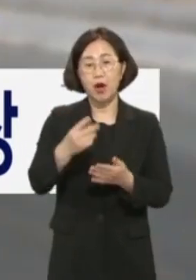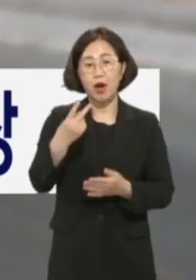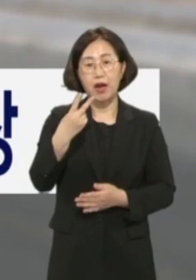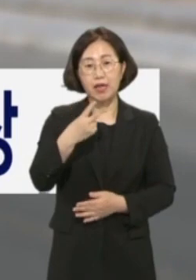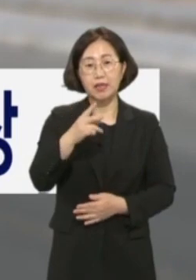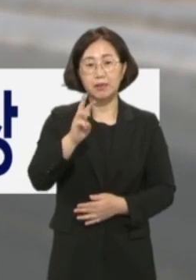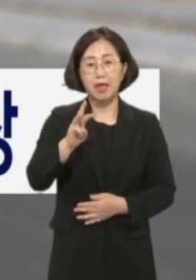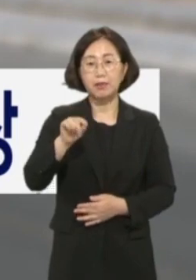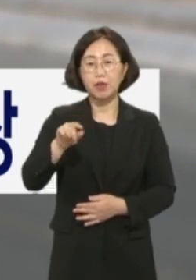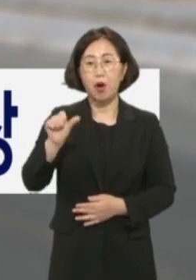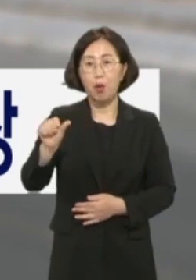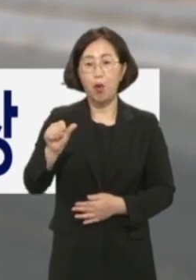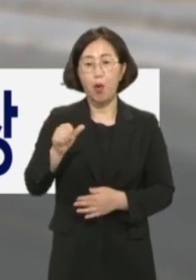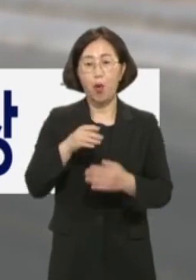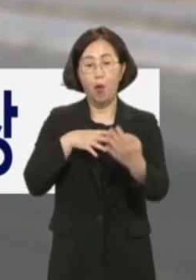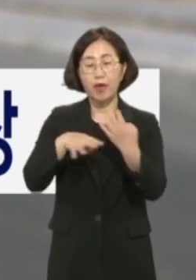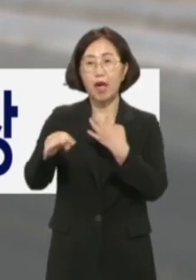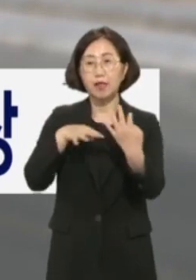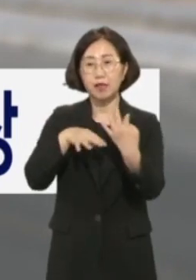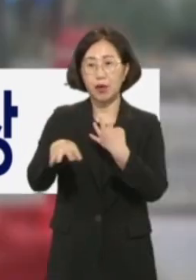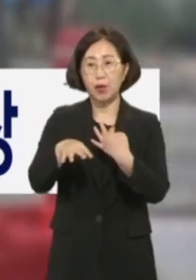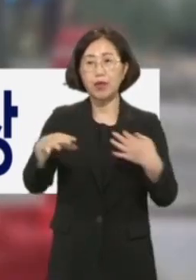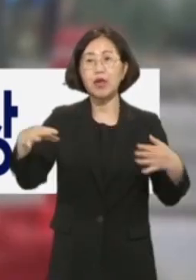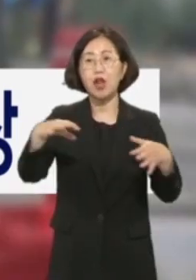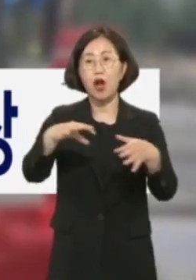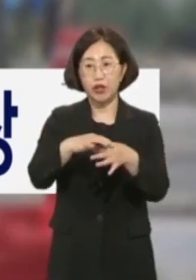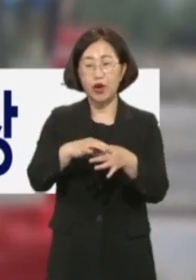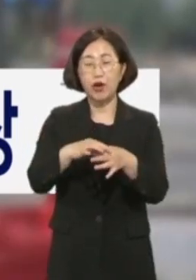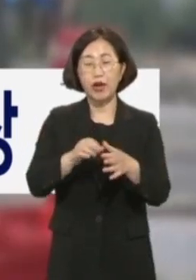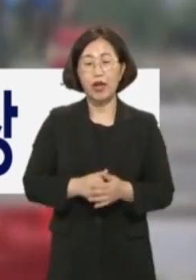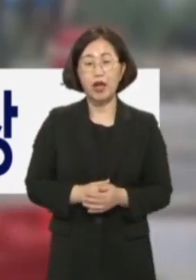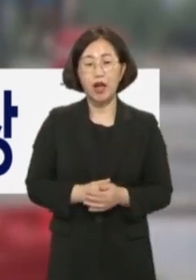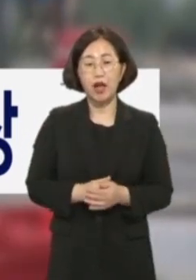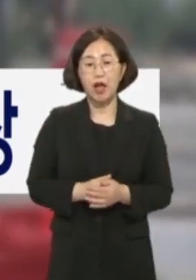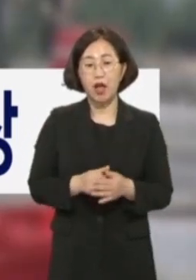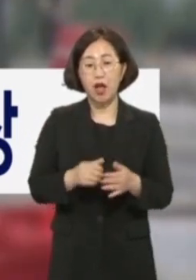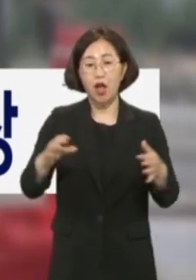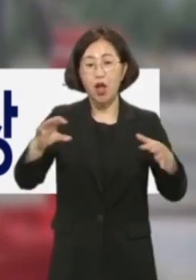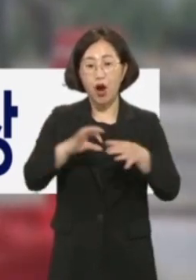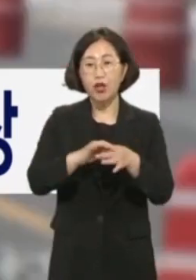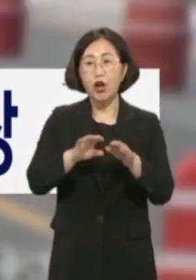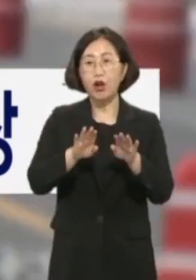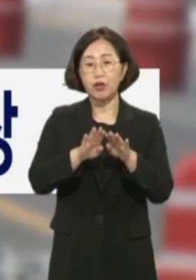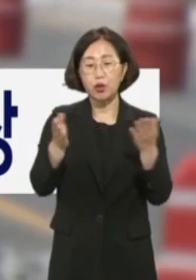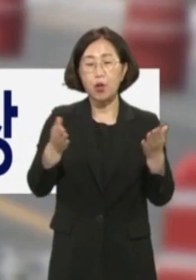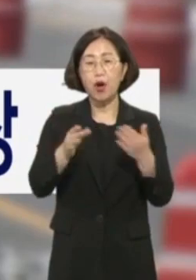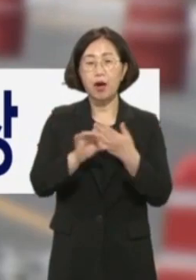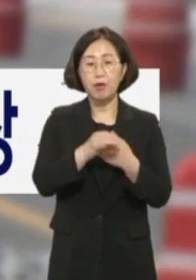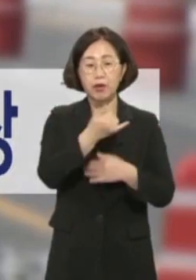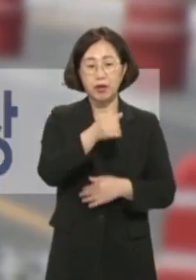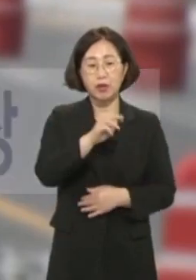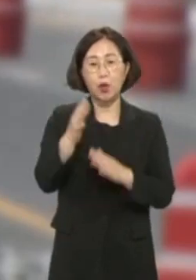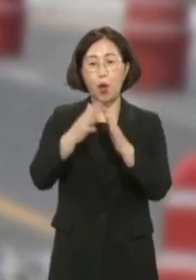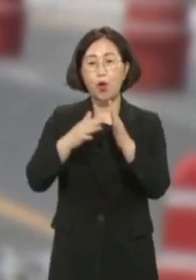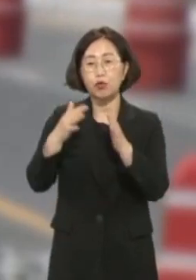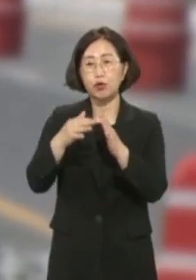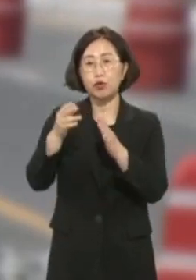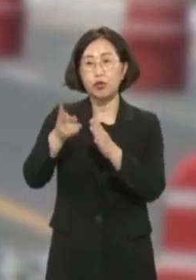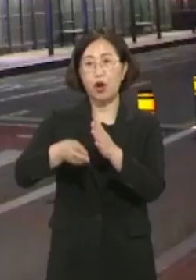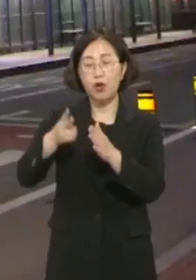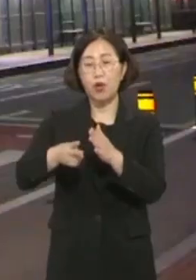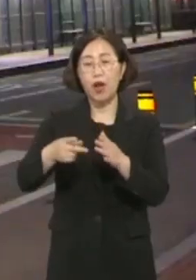23.5km 왕복 4차로를 연결하는 것으로 연결도로가 개통되면 세종시와 공주역 간